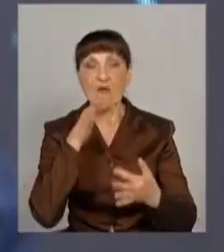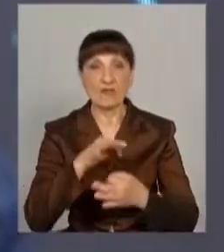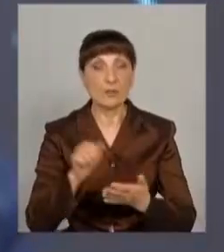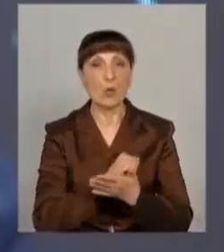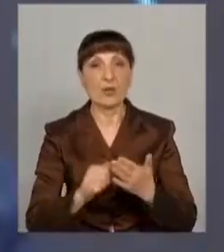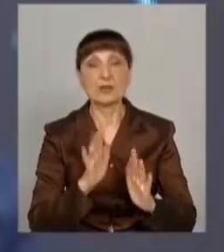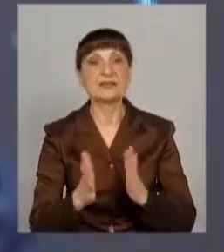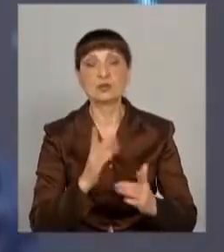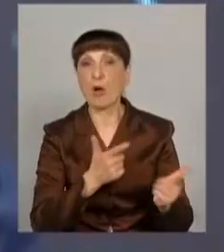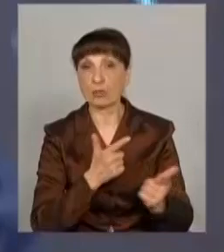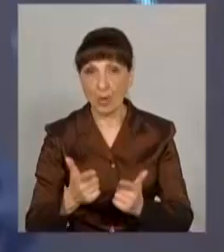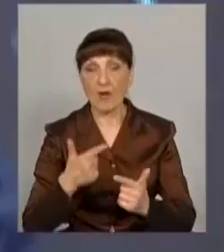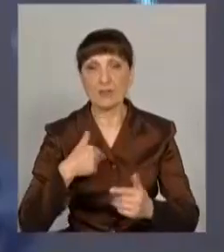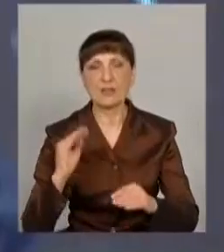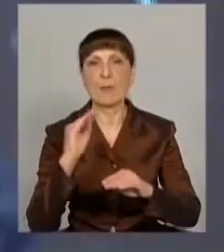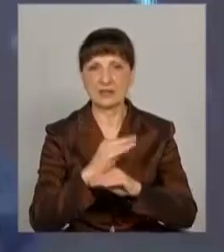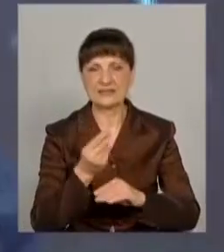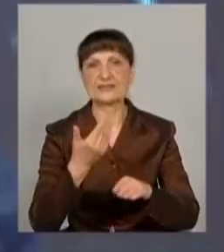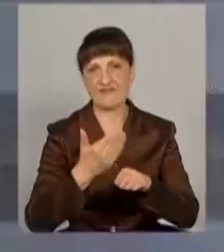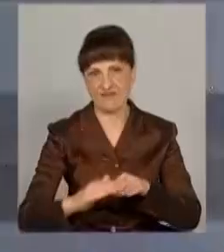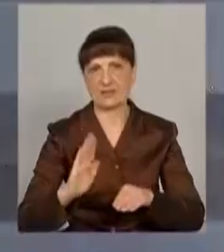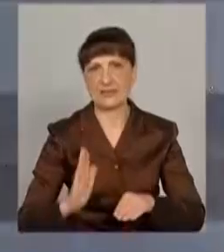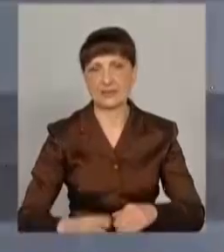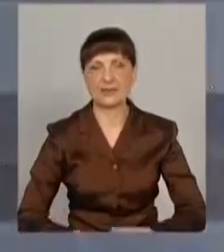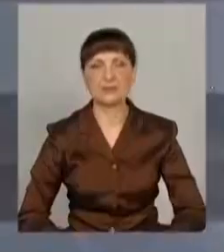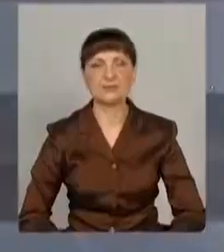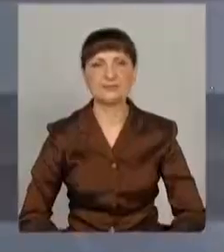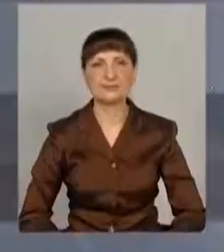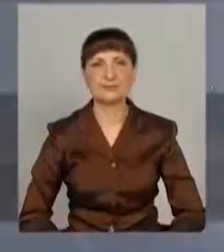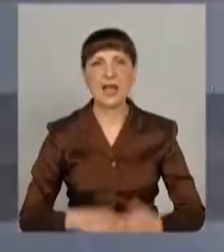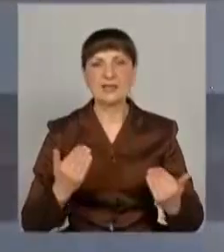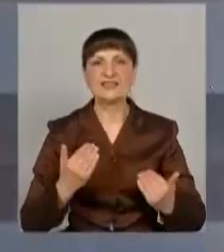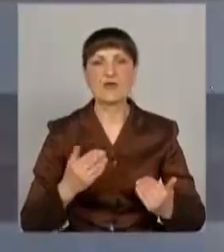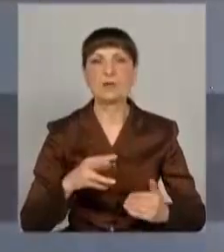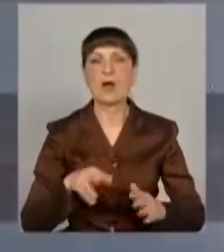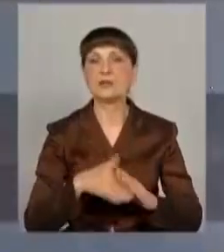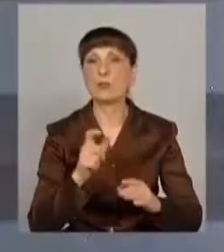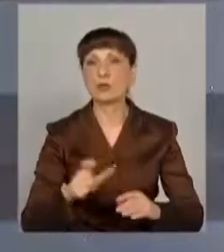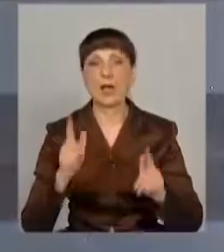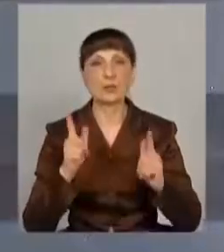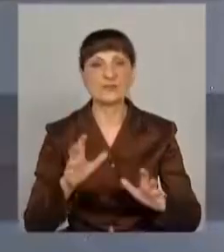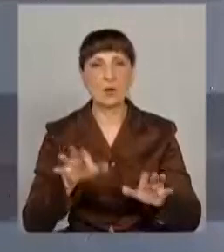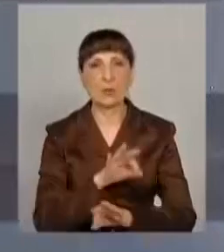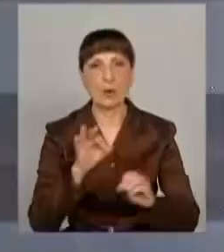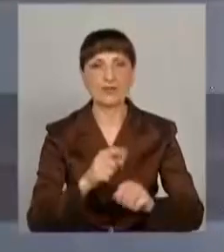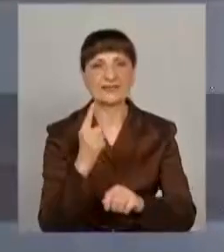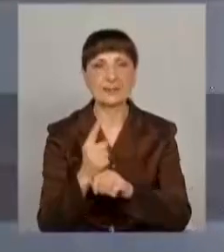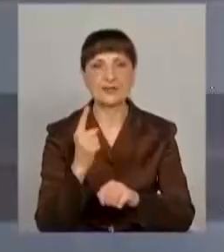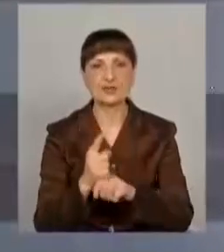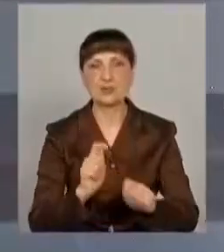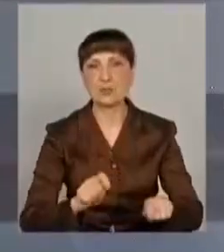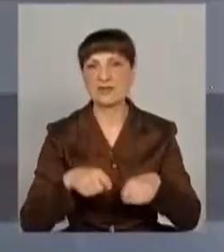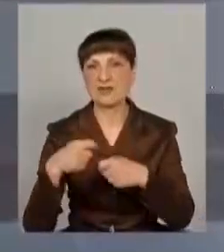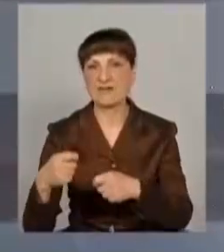будут подготовлены, мы дополнительные средства выделим. Сегодня же мажилисмены одобрили законопроект, запрещающий